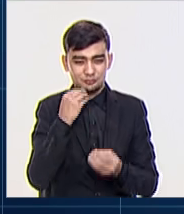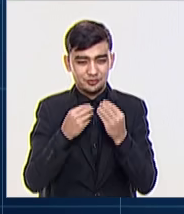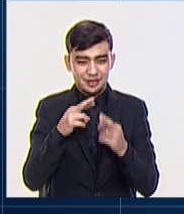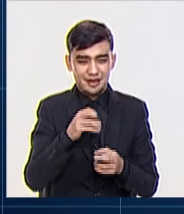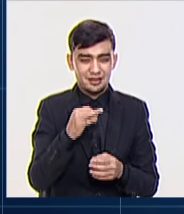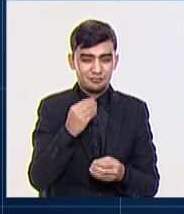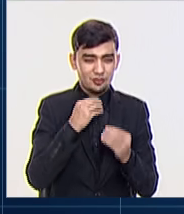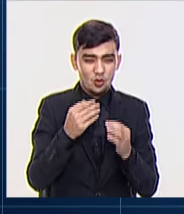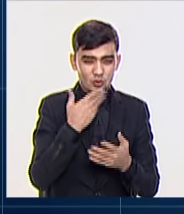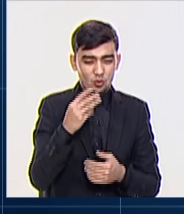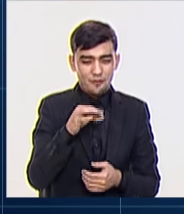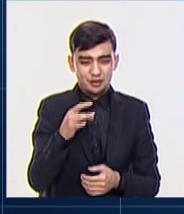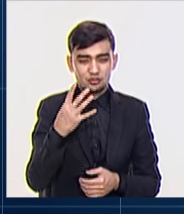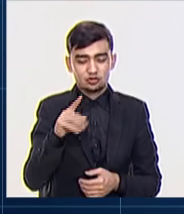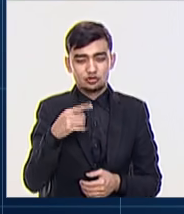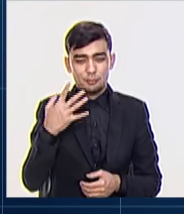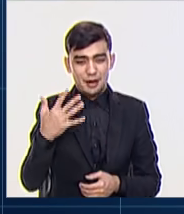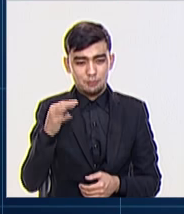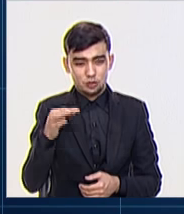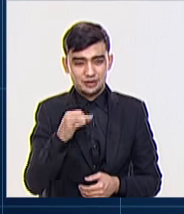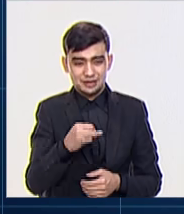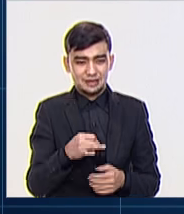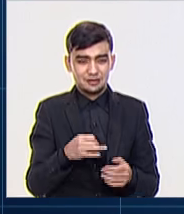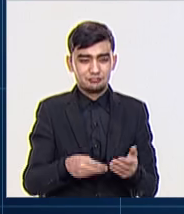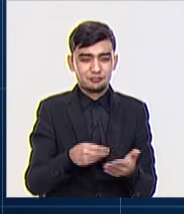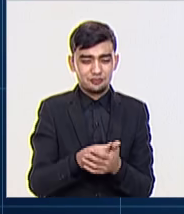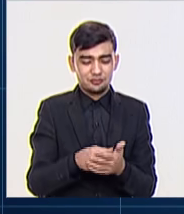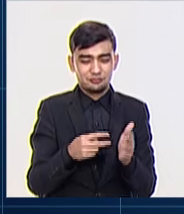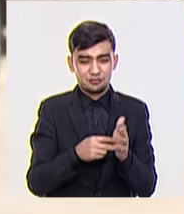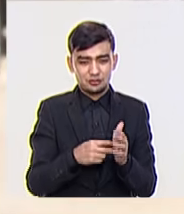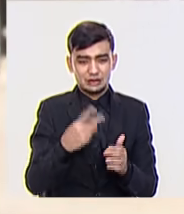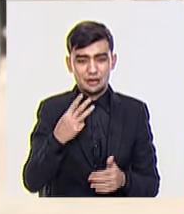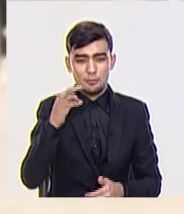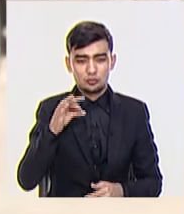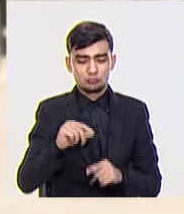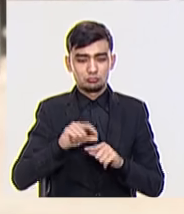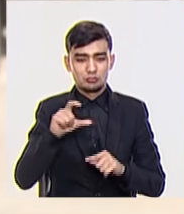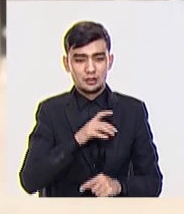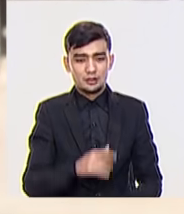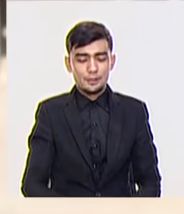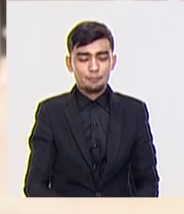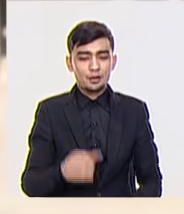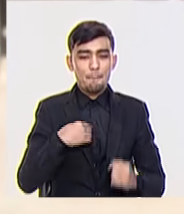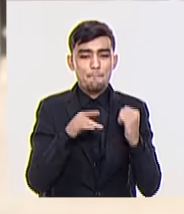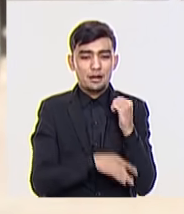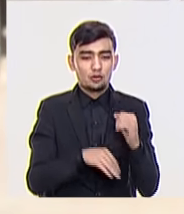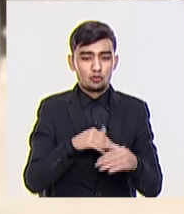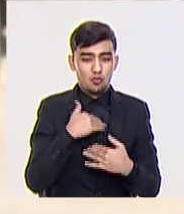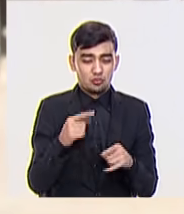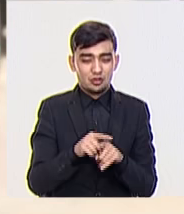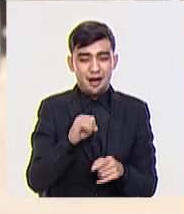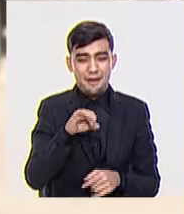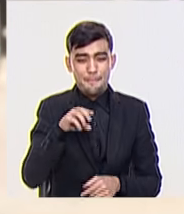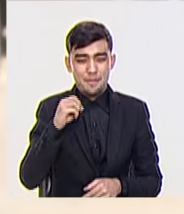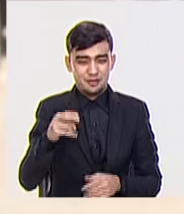түлік емес тауарлар 4,5, ақылы қызметтер бағасы 3%-ға көтерілген. Кедей болып кетпек деп дабыл қаққан Айбек Пияев біздегі